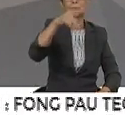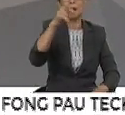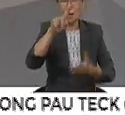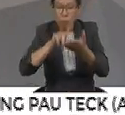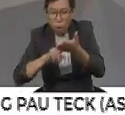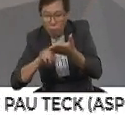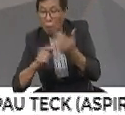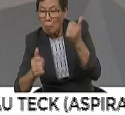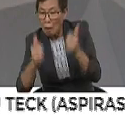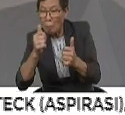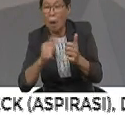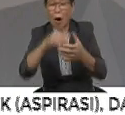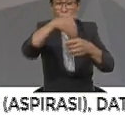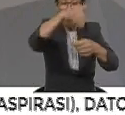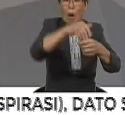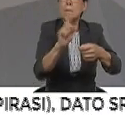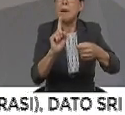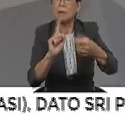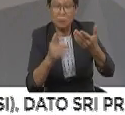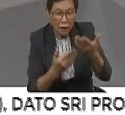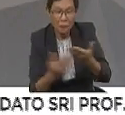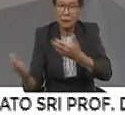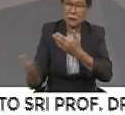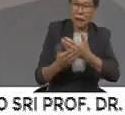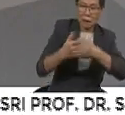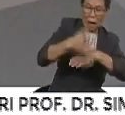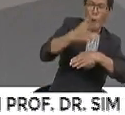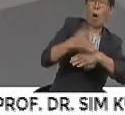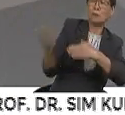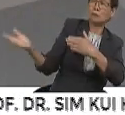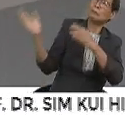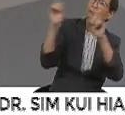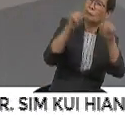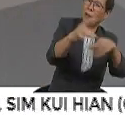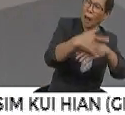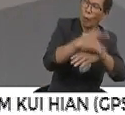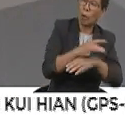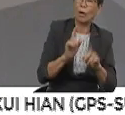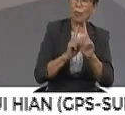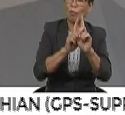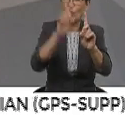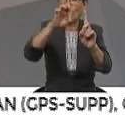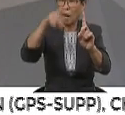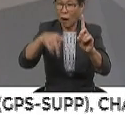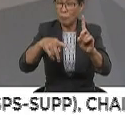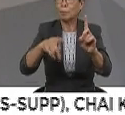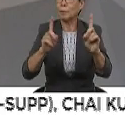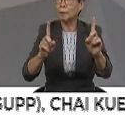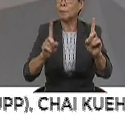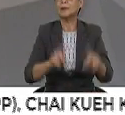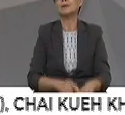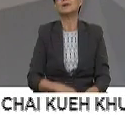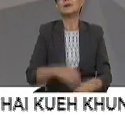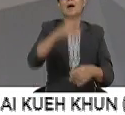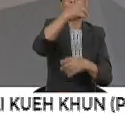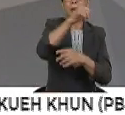memastikan dimana kawasan Mundi anda betul-betul Pastikan dan juga datang seawal Mungkin dan juga amalkan esok ketika berada di pusat mengemudi pastinya